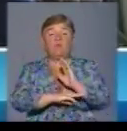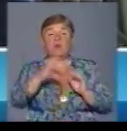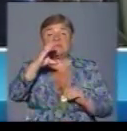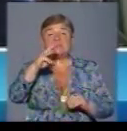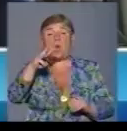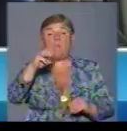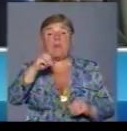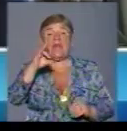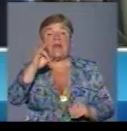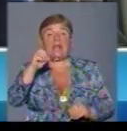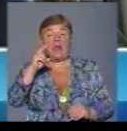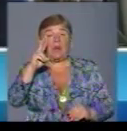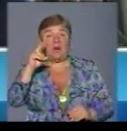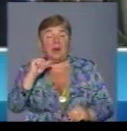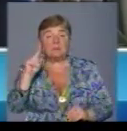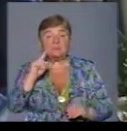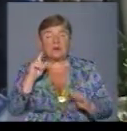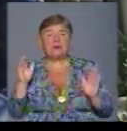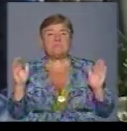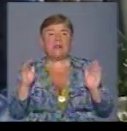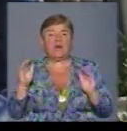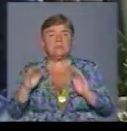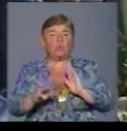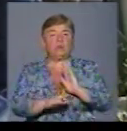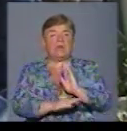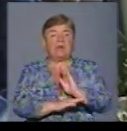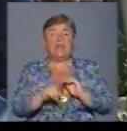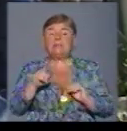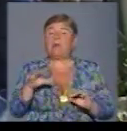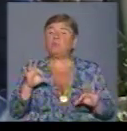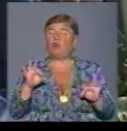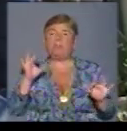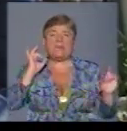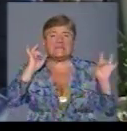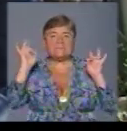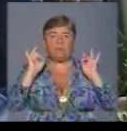вибираю, щоб молнія ударила, бо то там має добрий звук.